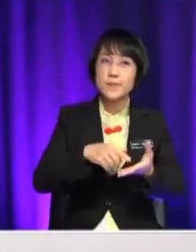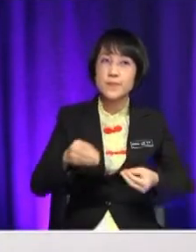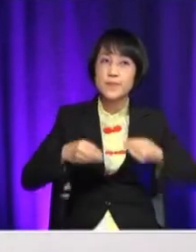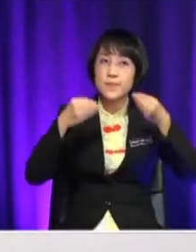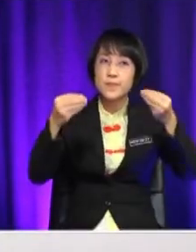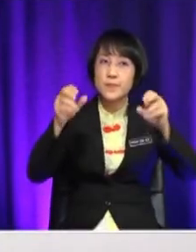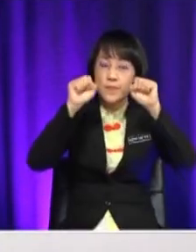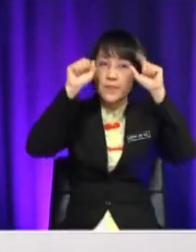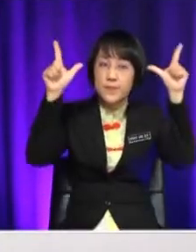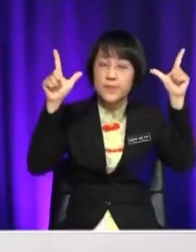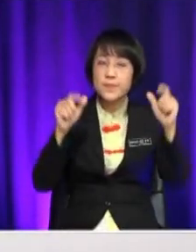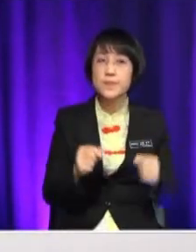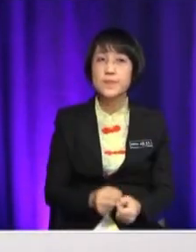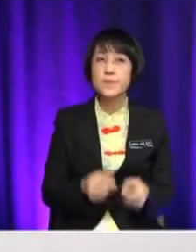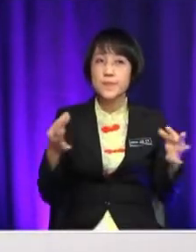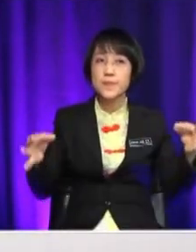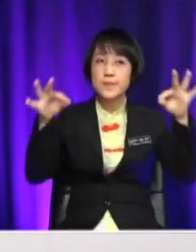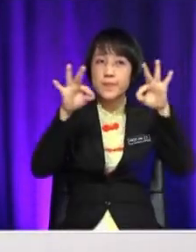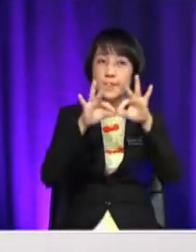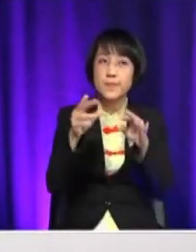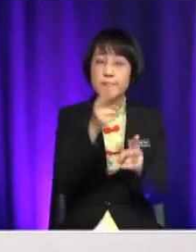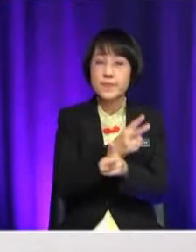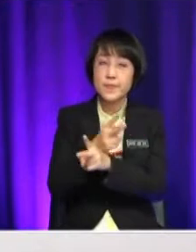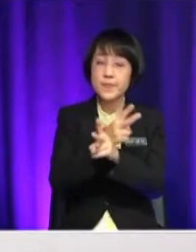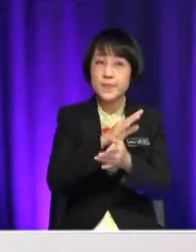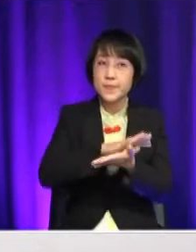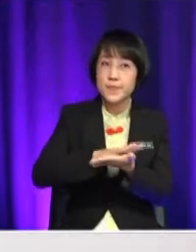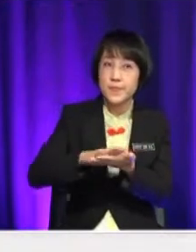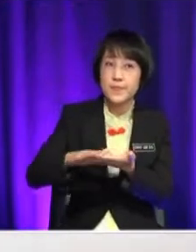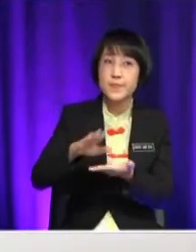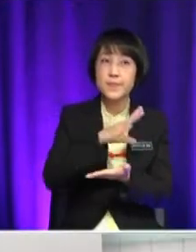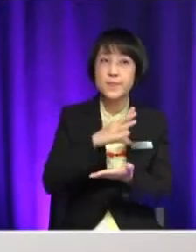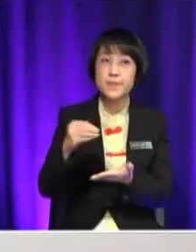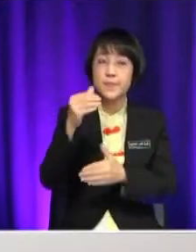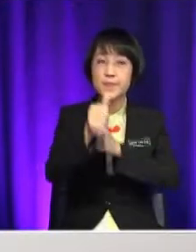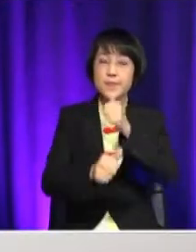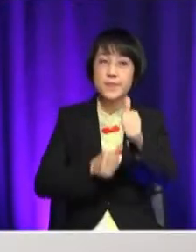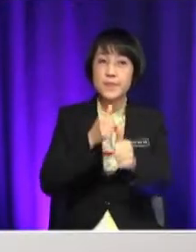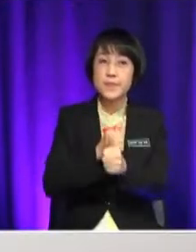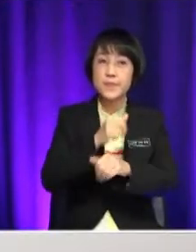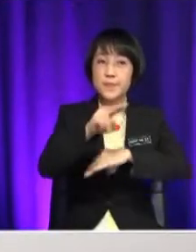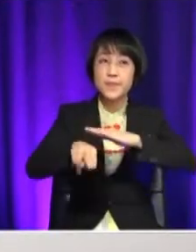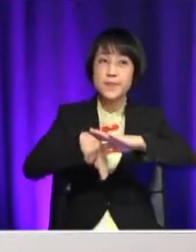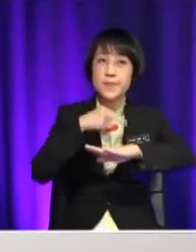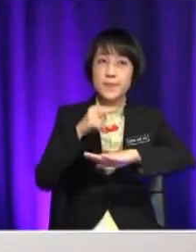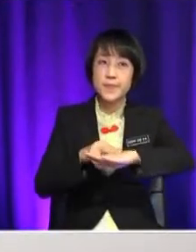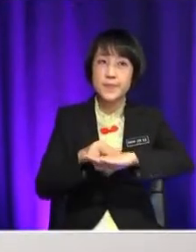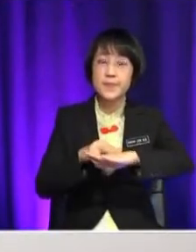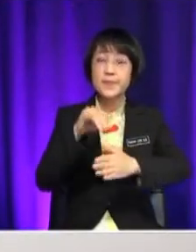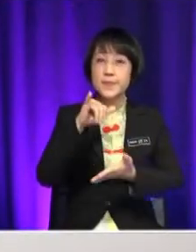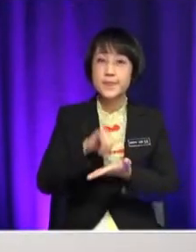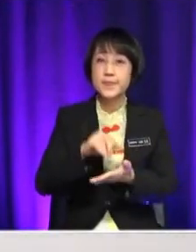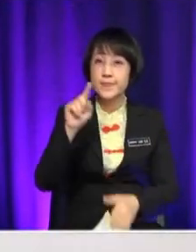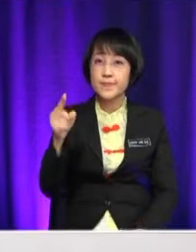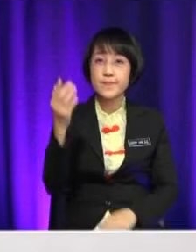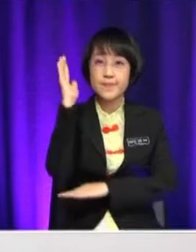dengan kepentingan penjagaan kebersihan dan alam semula jadi kepada masyarakat umum. Sekian sahaja ceramah saya pada